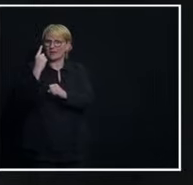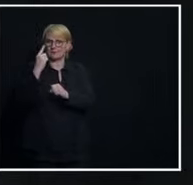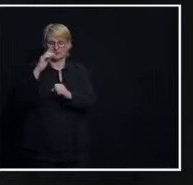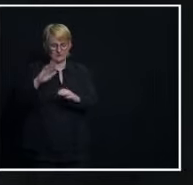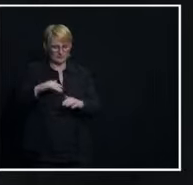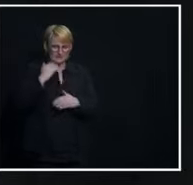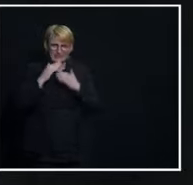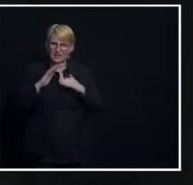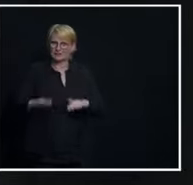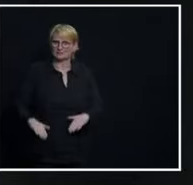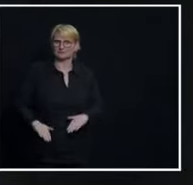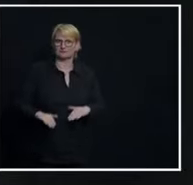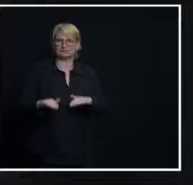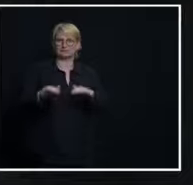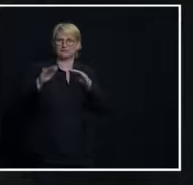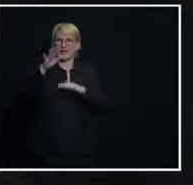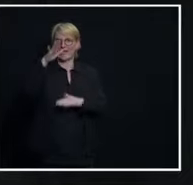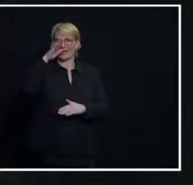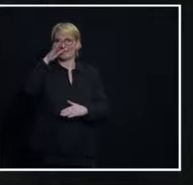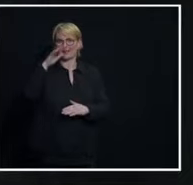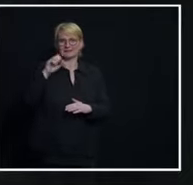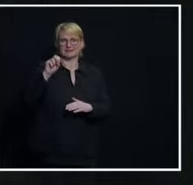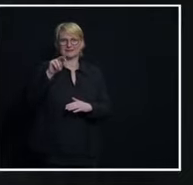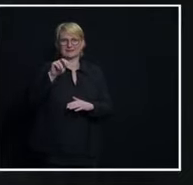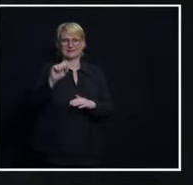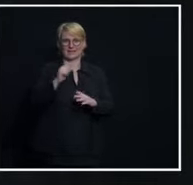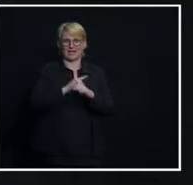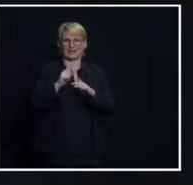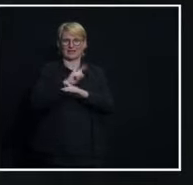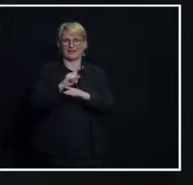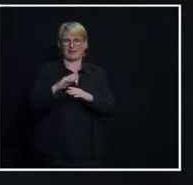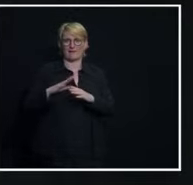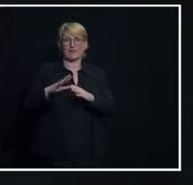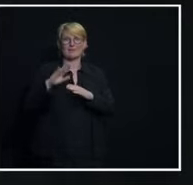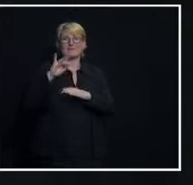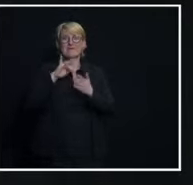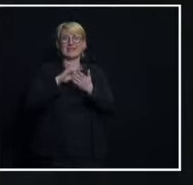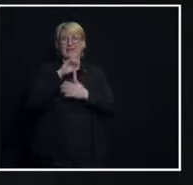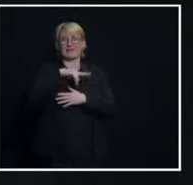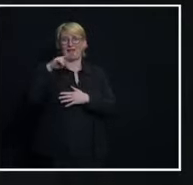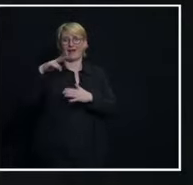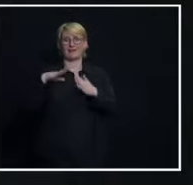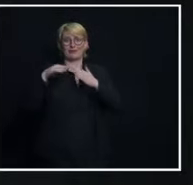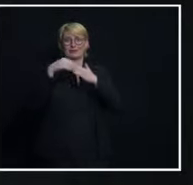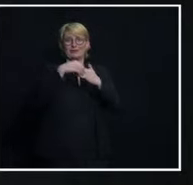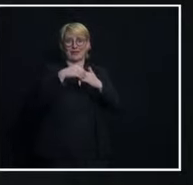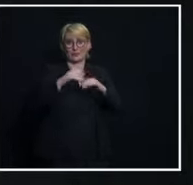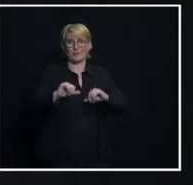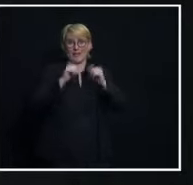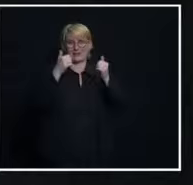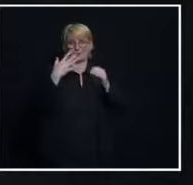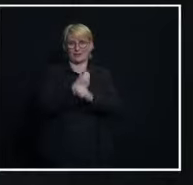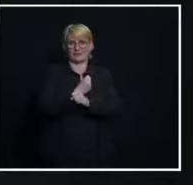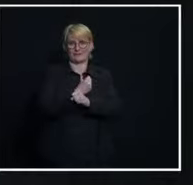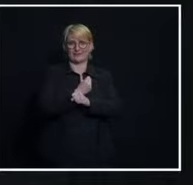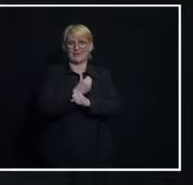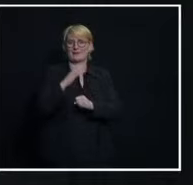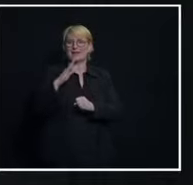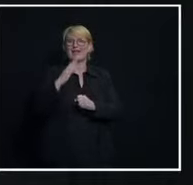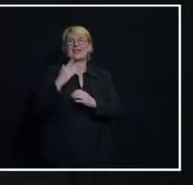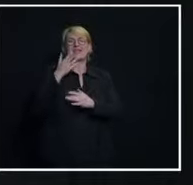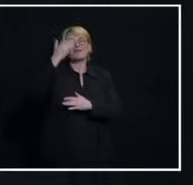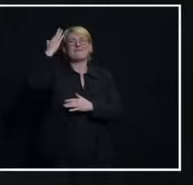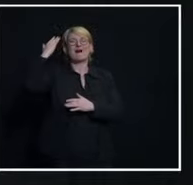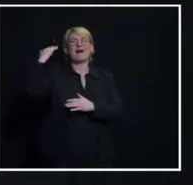die Schrecken der NS-Zeit versteckt in Mittelfranken überlebt hat. Bei der ehemaligen